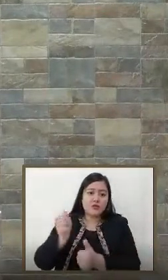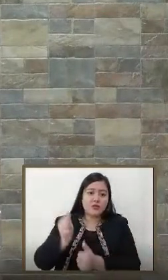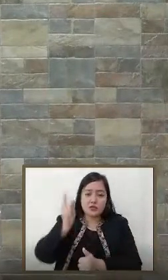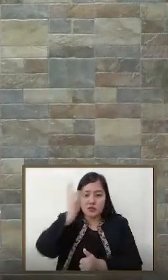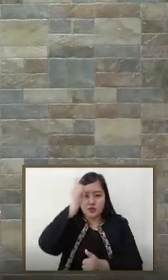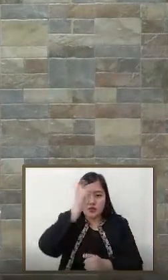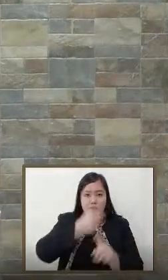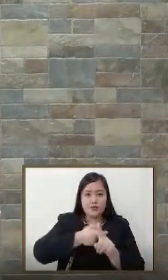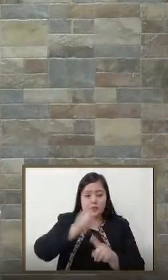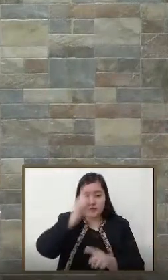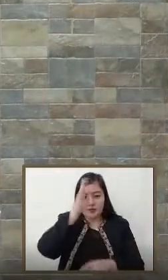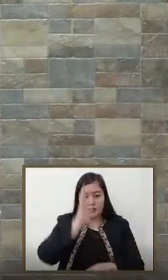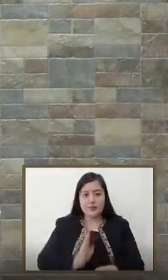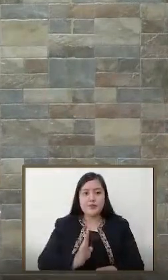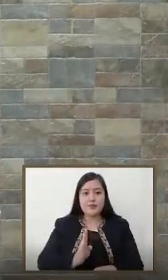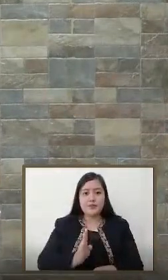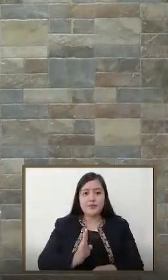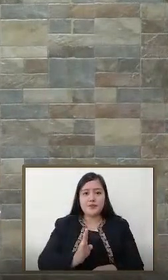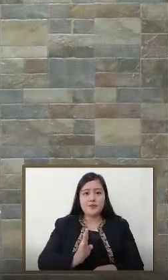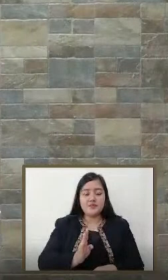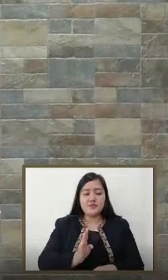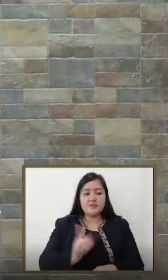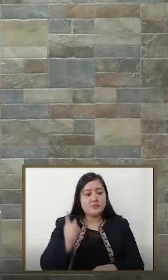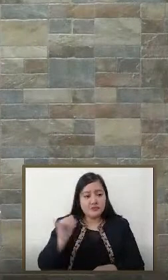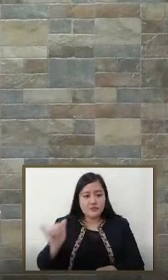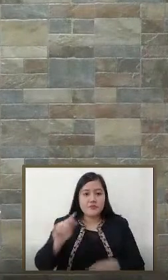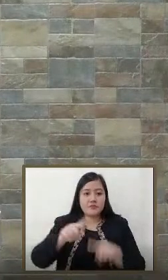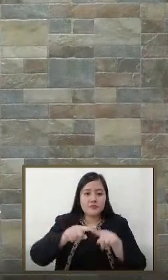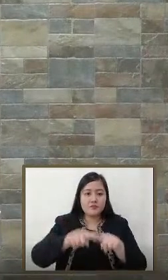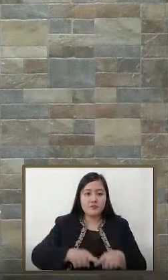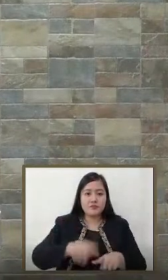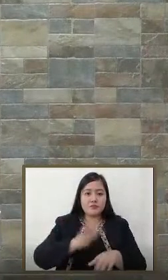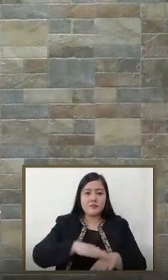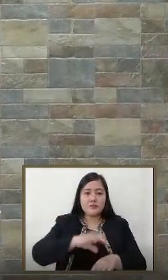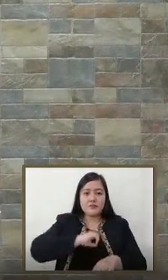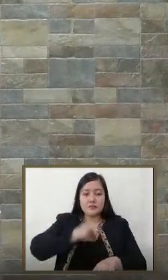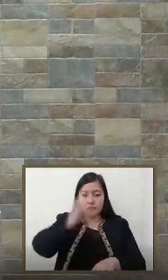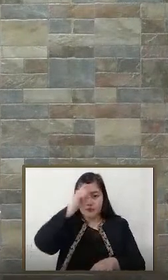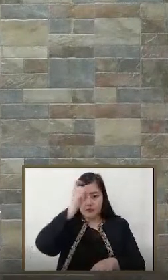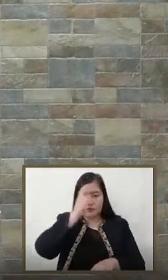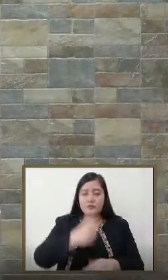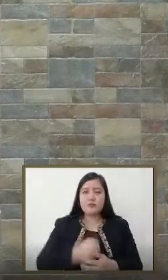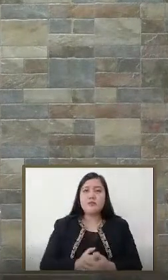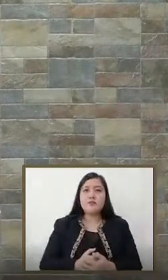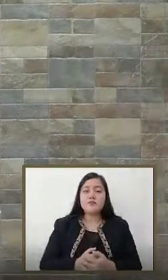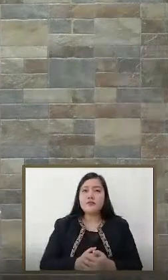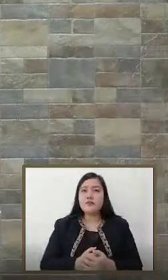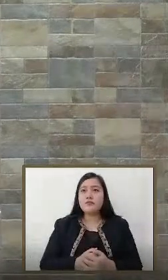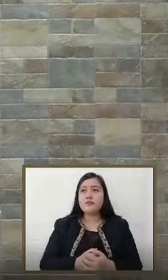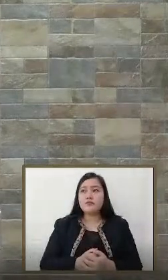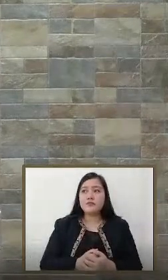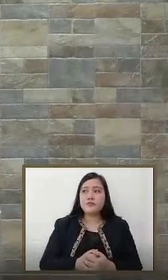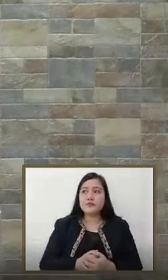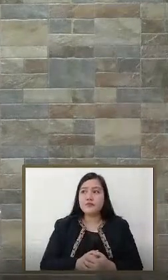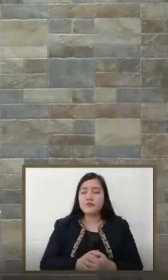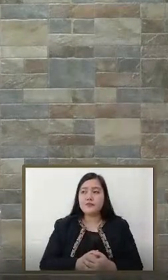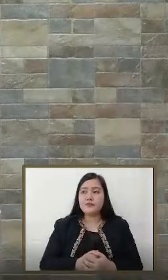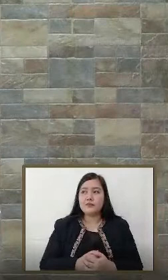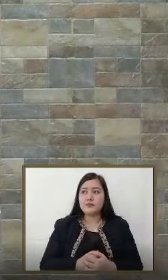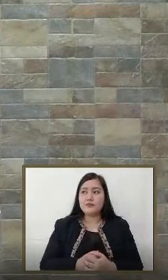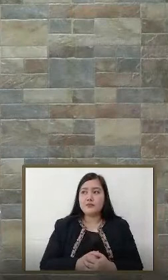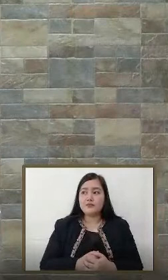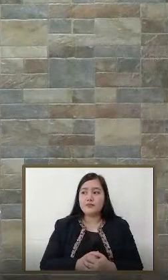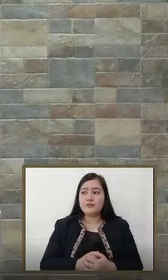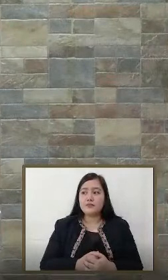Sila ay nag-rely. Sila ay nag-rely sa kanilang kaalaman. Eh kapatid, kung tayo lang, madali tayo eh. Gaya sinasabi natin, mahal na pastor, marupok